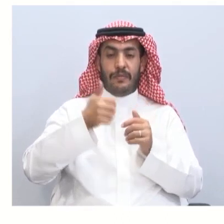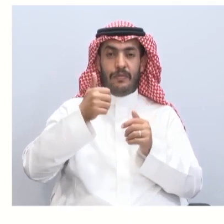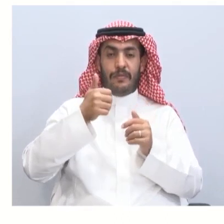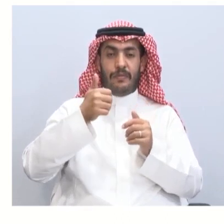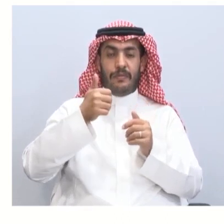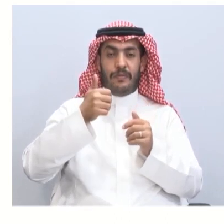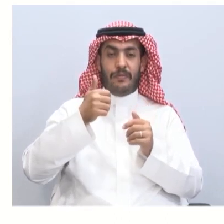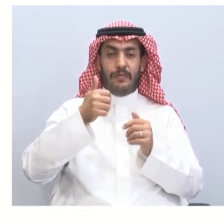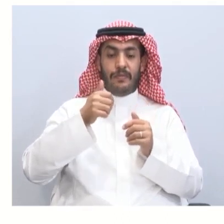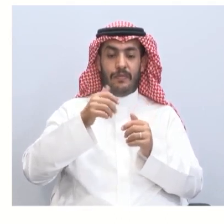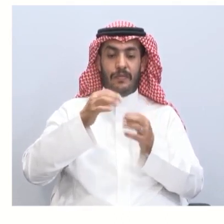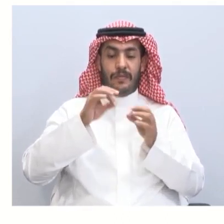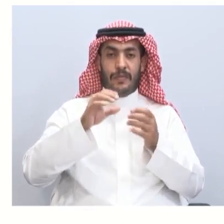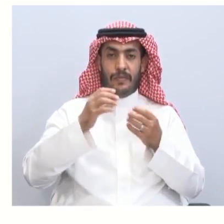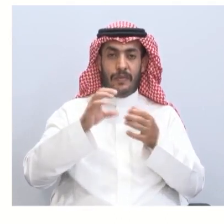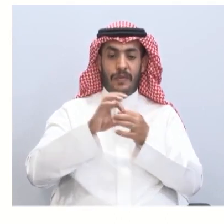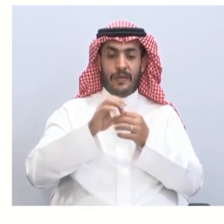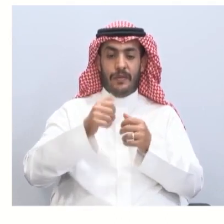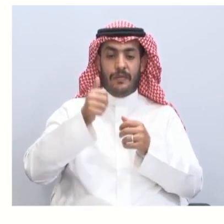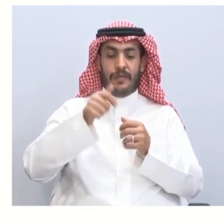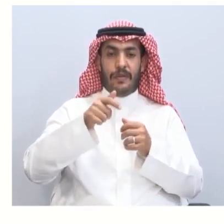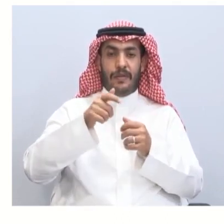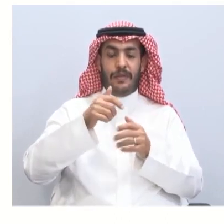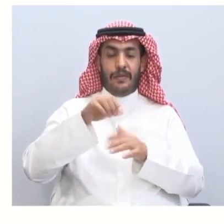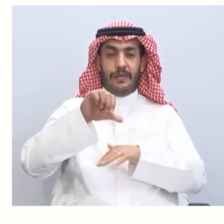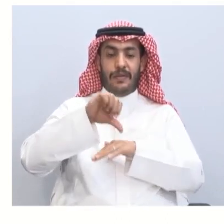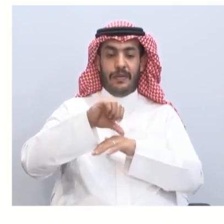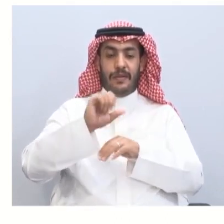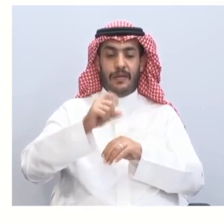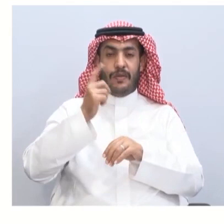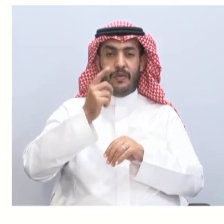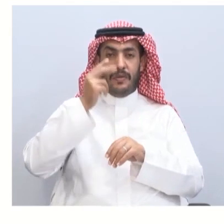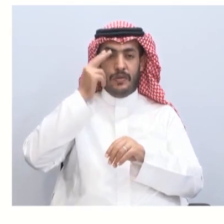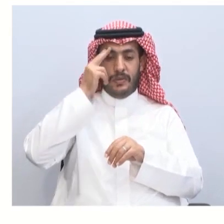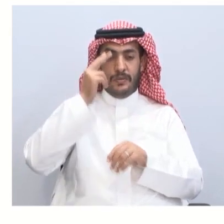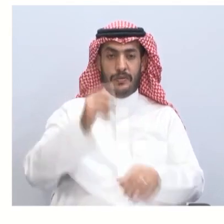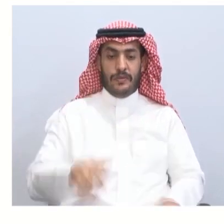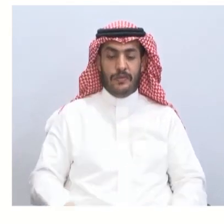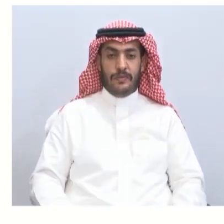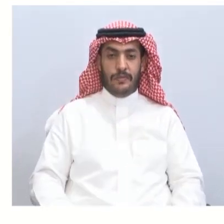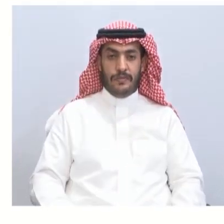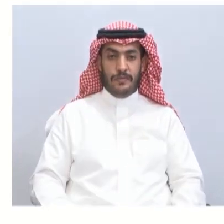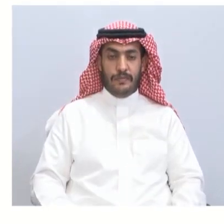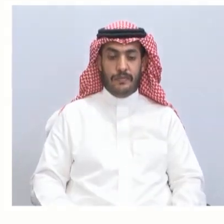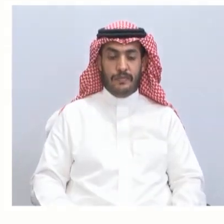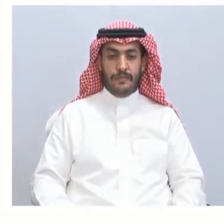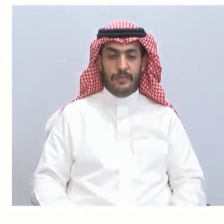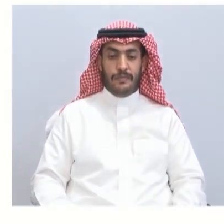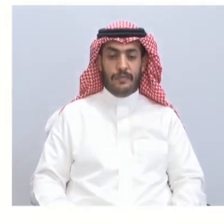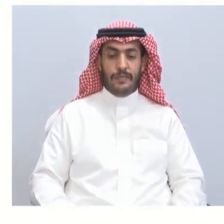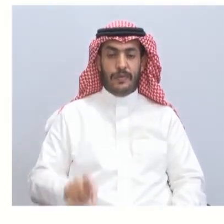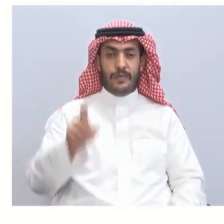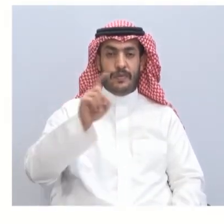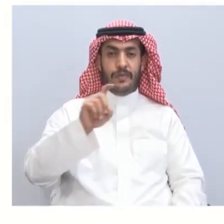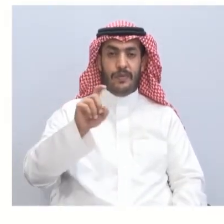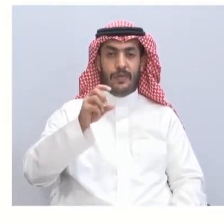او يجعلها او يؤهلها لان تكون عاصمه للدوله السعوديه الثانيه السؤال